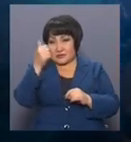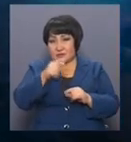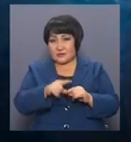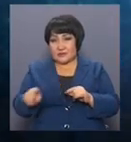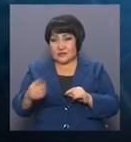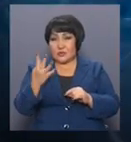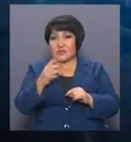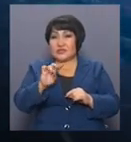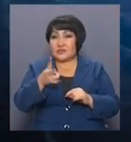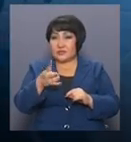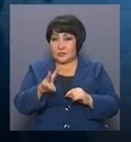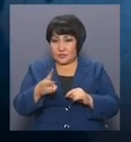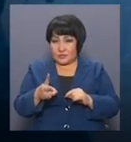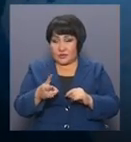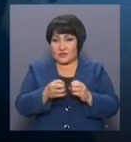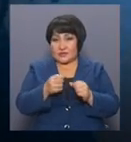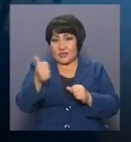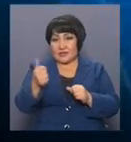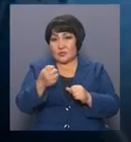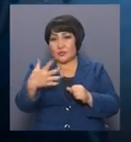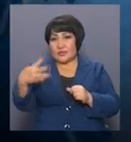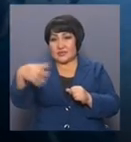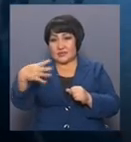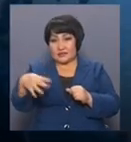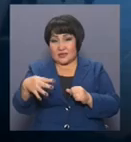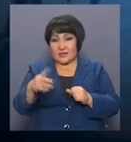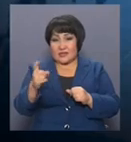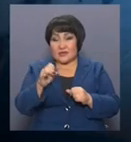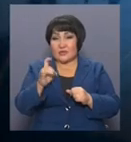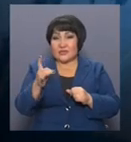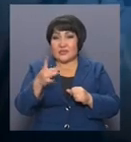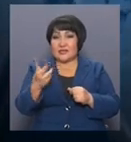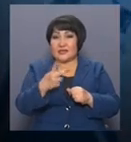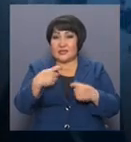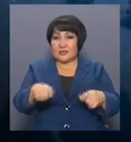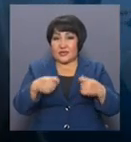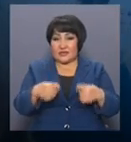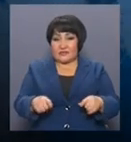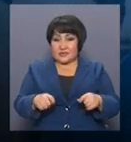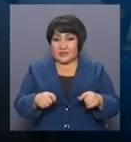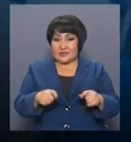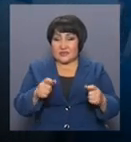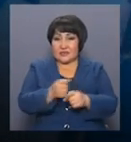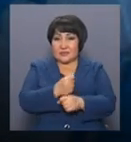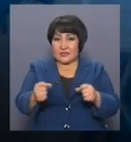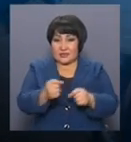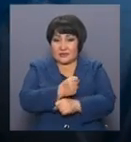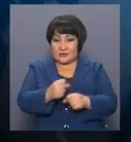сағат 15:40-та Қорғаста екі саудагер жанжалдасып, суық қару қолданылған қақтығыс болды деп